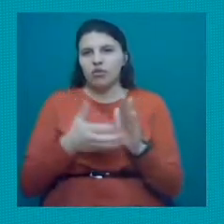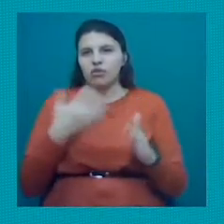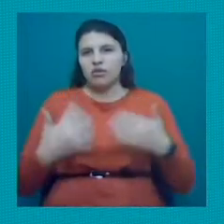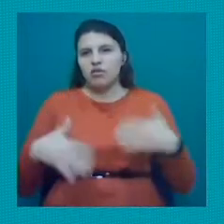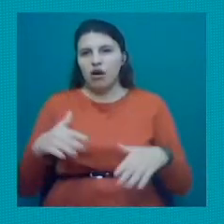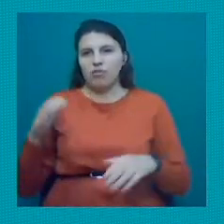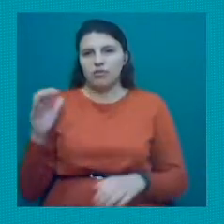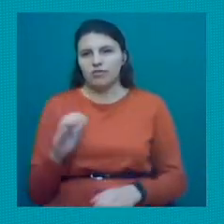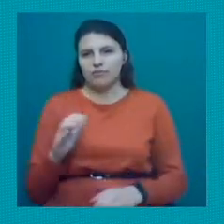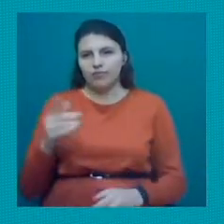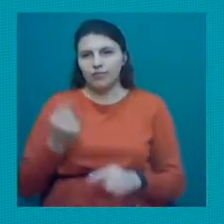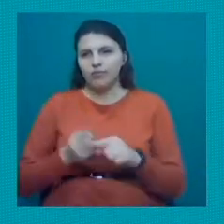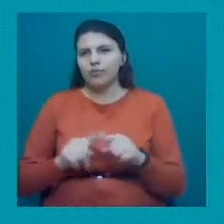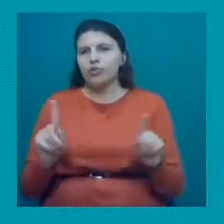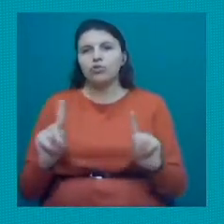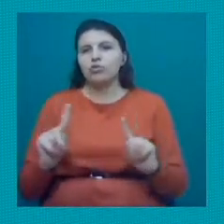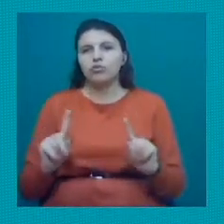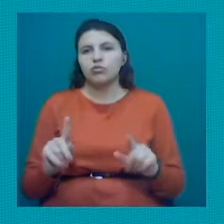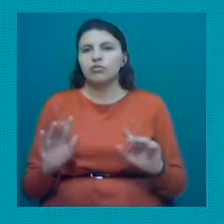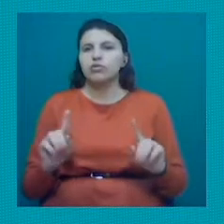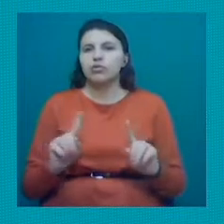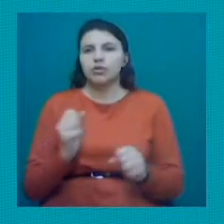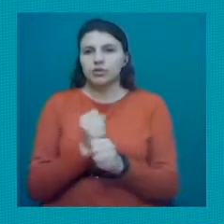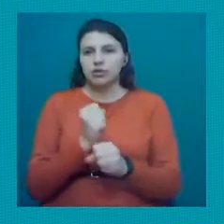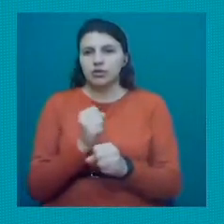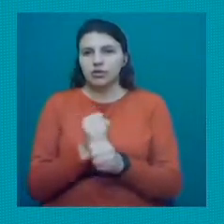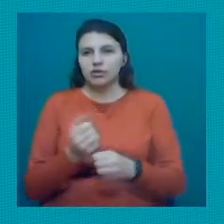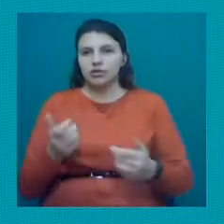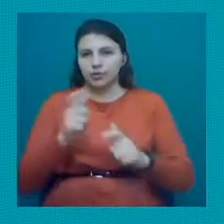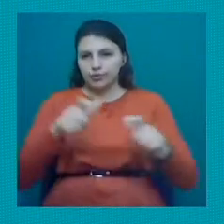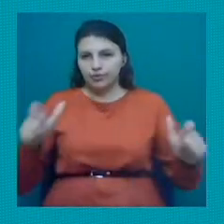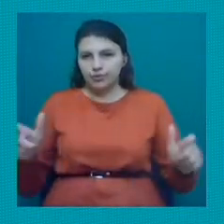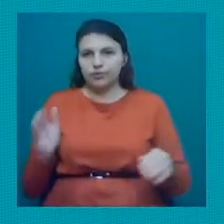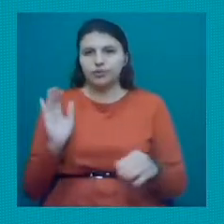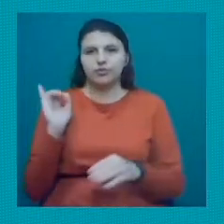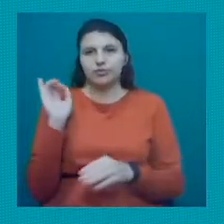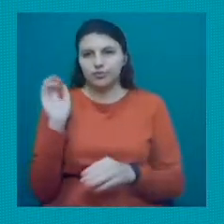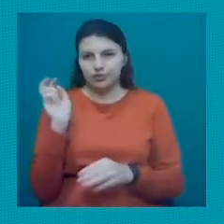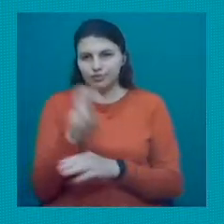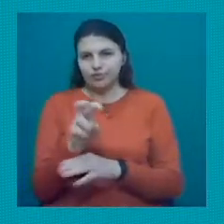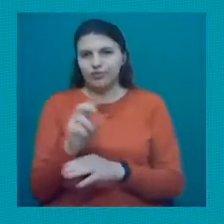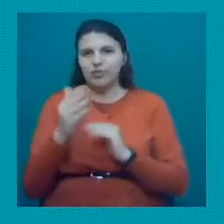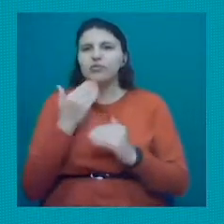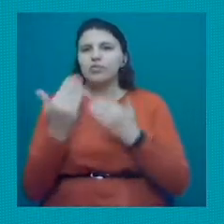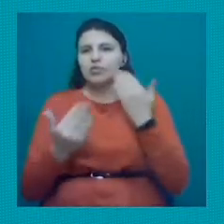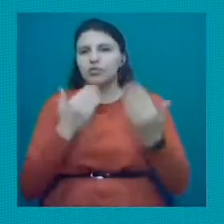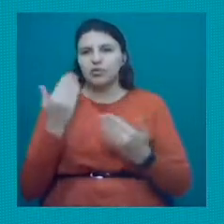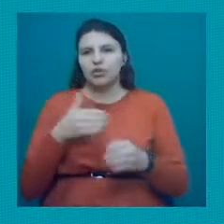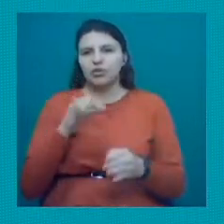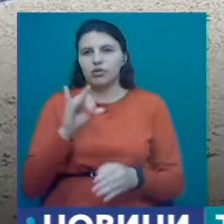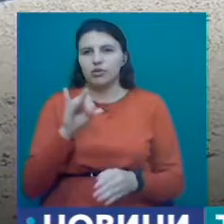що людям робити, мешканці мікрорайону ходили сьогодні питати у виконуючого обов'язки головного інженера